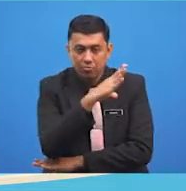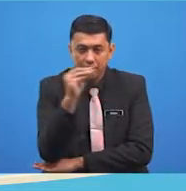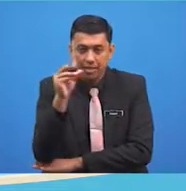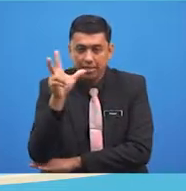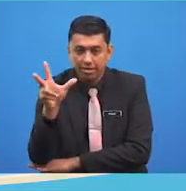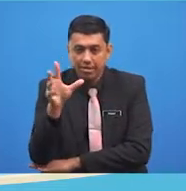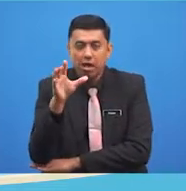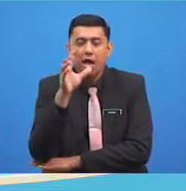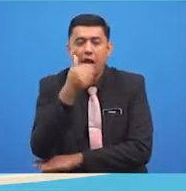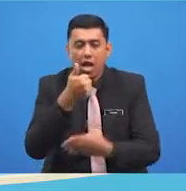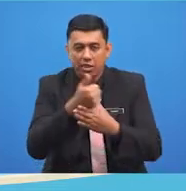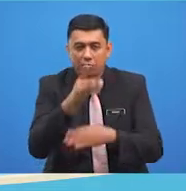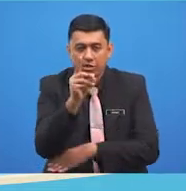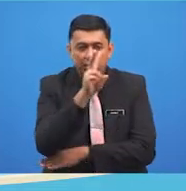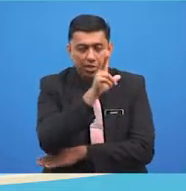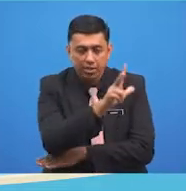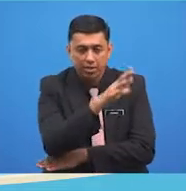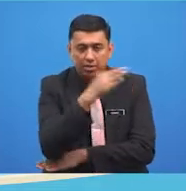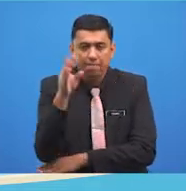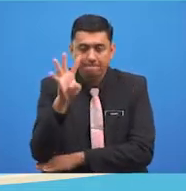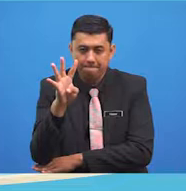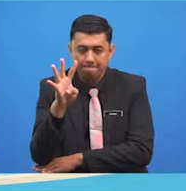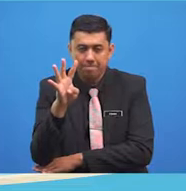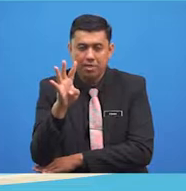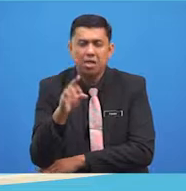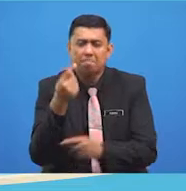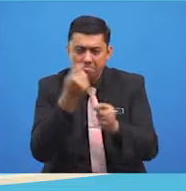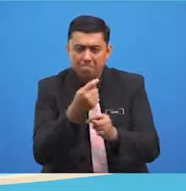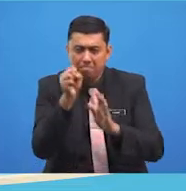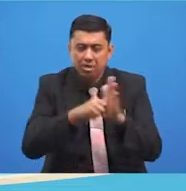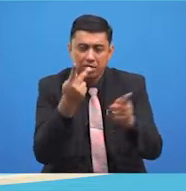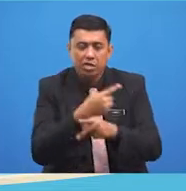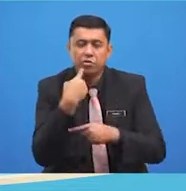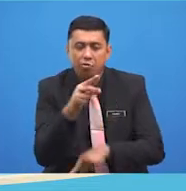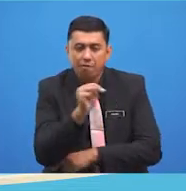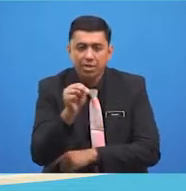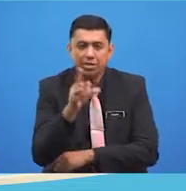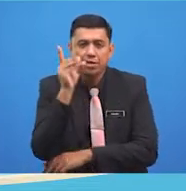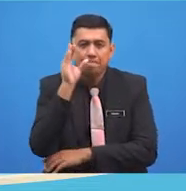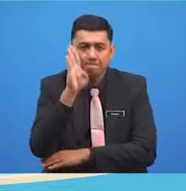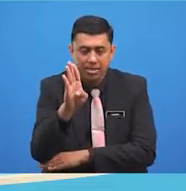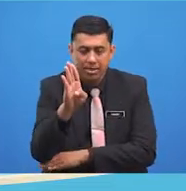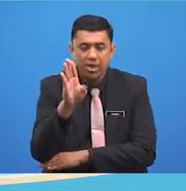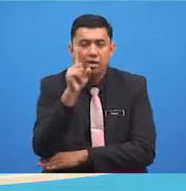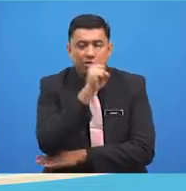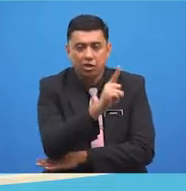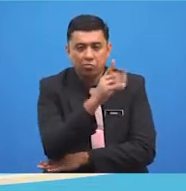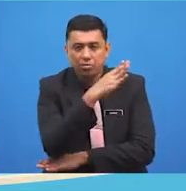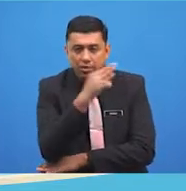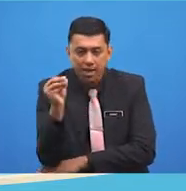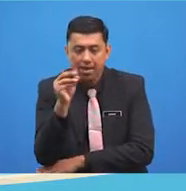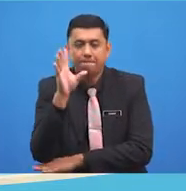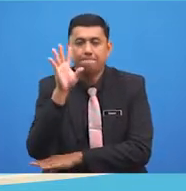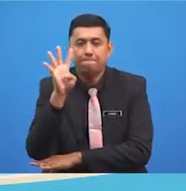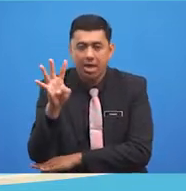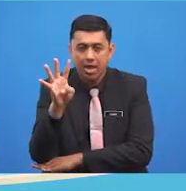dan 4. Sangat bagus, murid-murid. Tepat sekali. Jawapannya ialah D, iaitu 1. Pembinaan